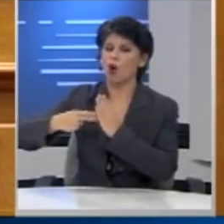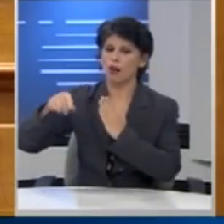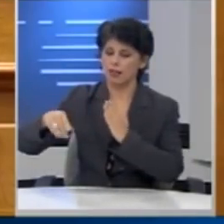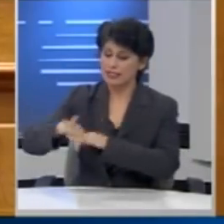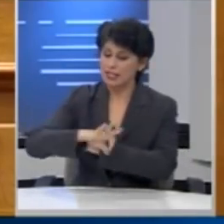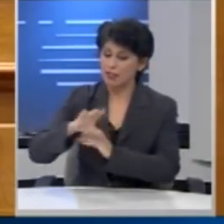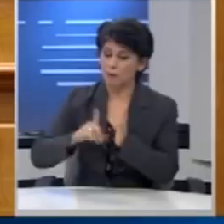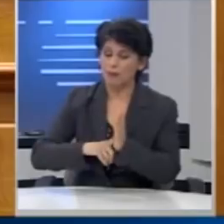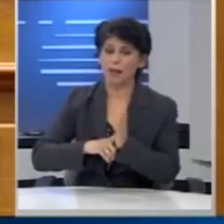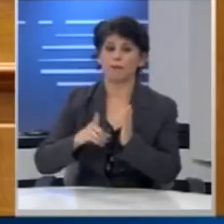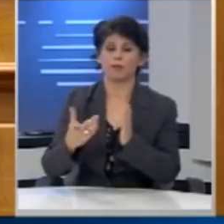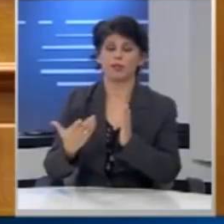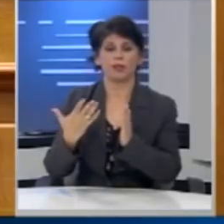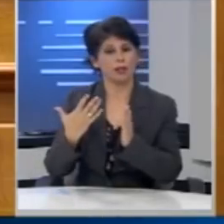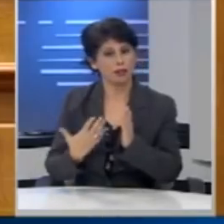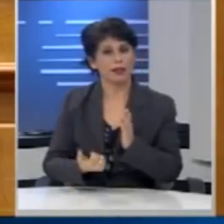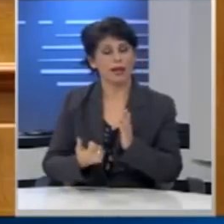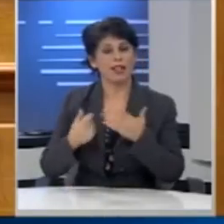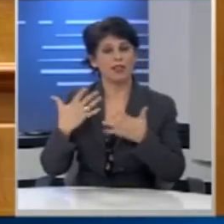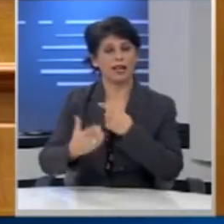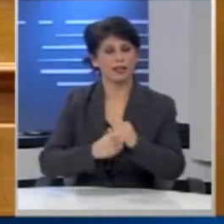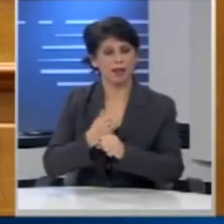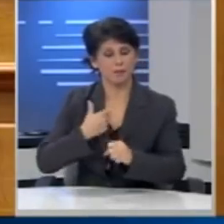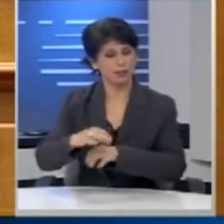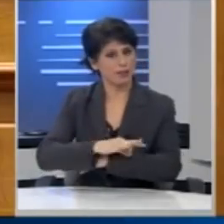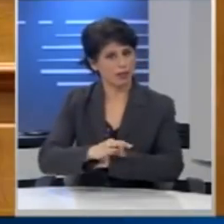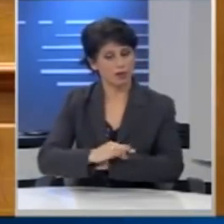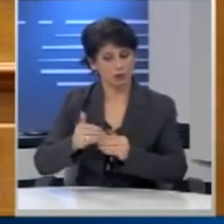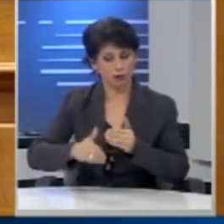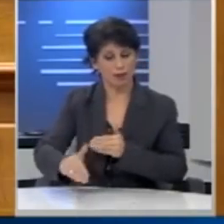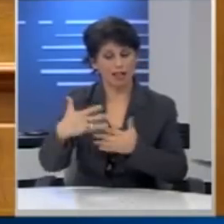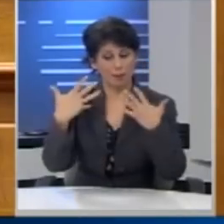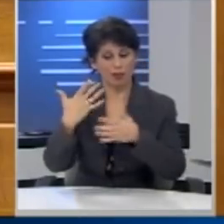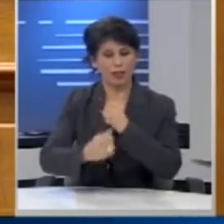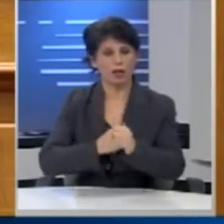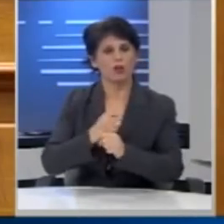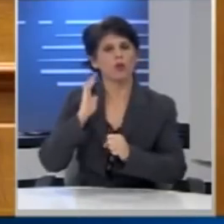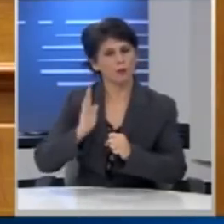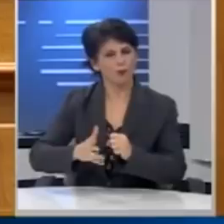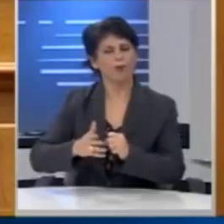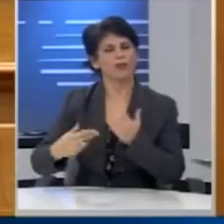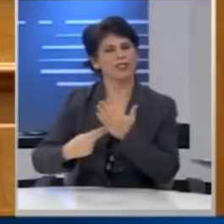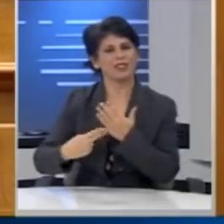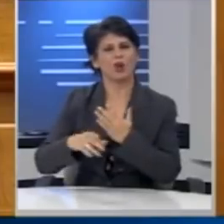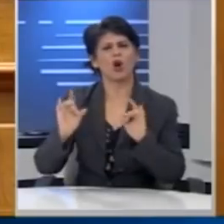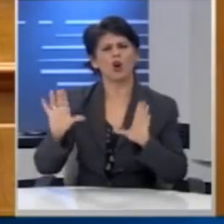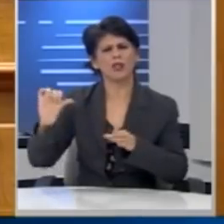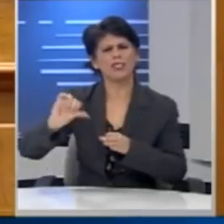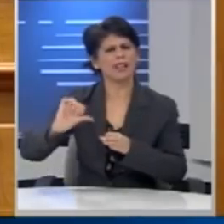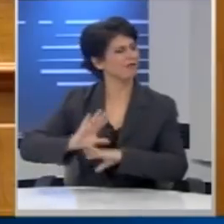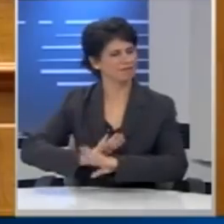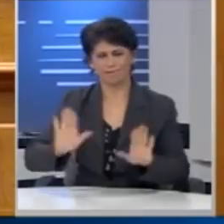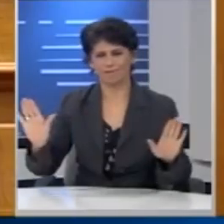εμείς προβλέπουμε ότι σε 10 χρόνια το 10% των οχημάτων στην πατρίδα μας μπορούν να είναι ηλεκτροκίνητα χωρίς να καταναλώνουν δηλαδή συμβατικό